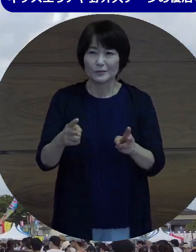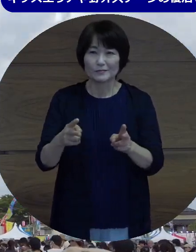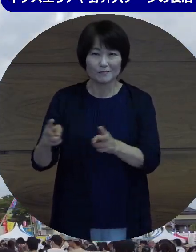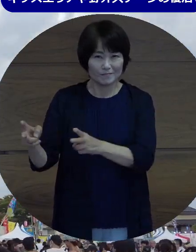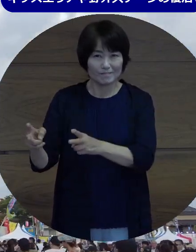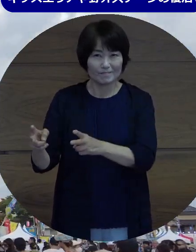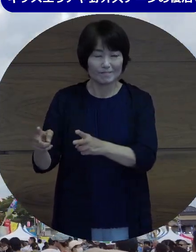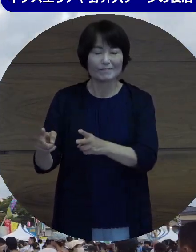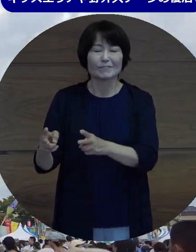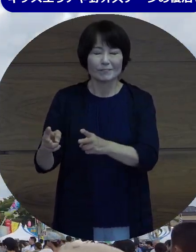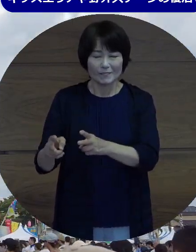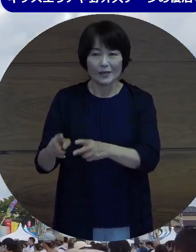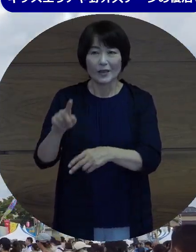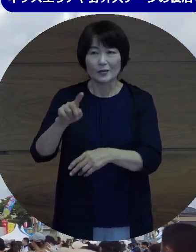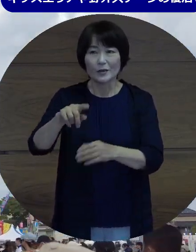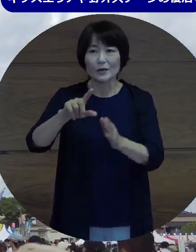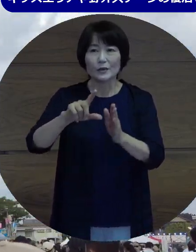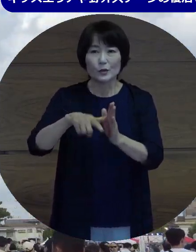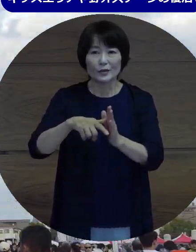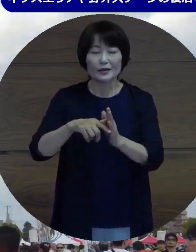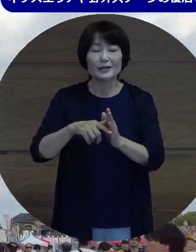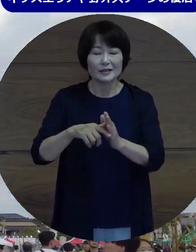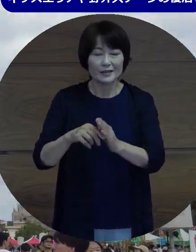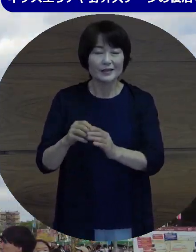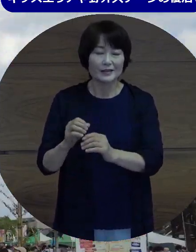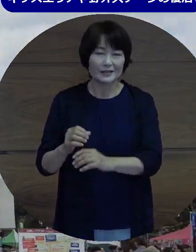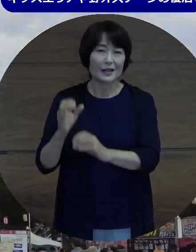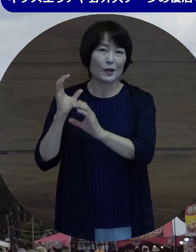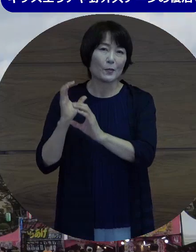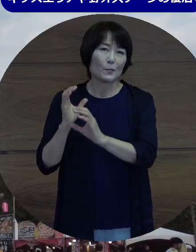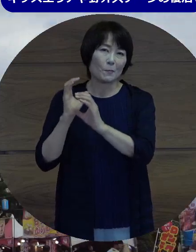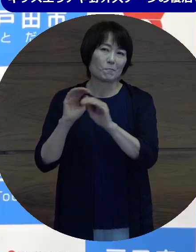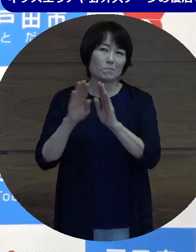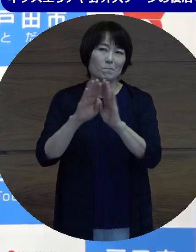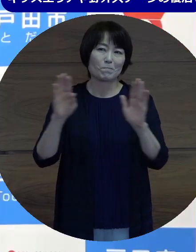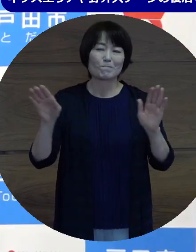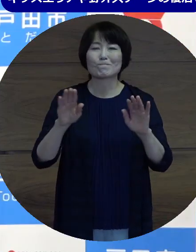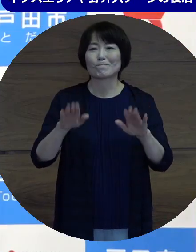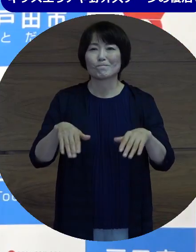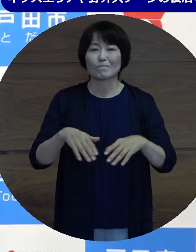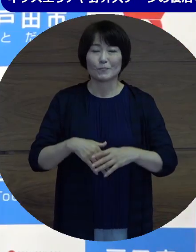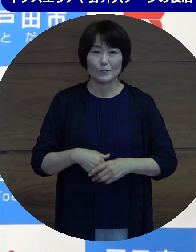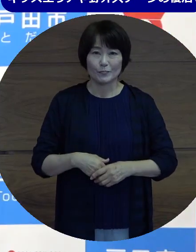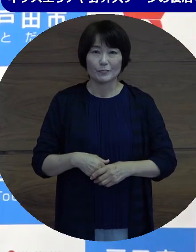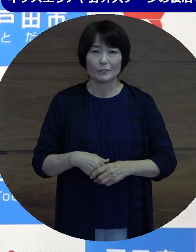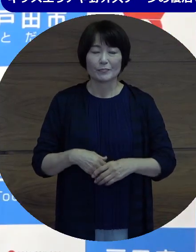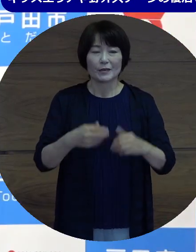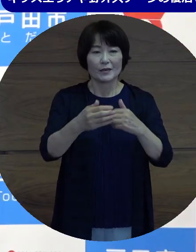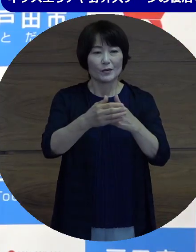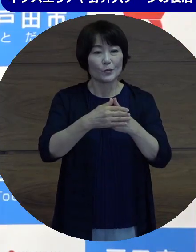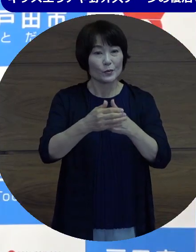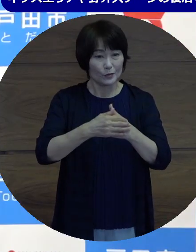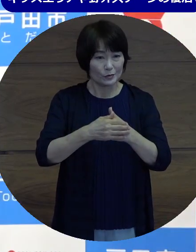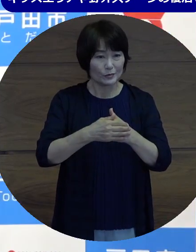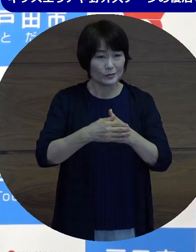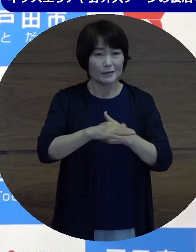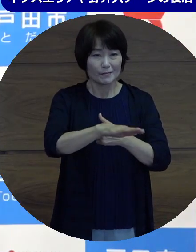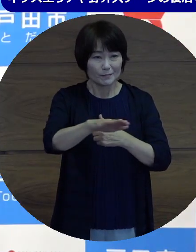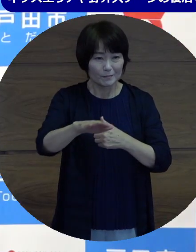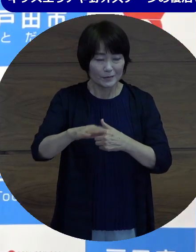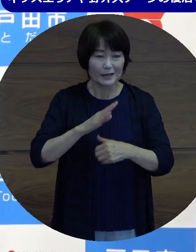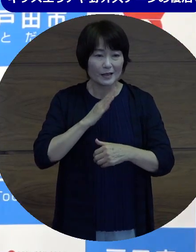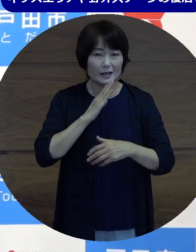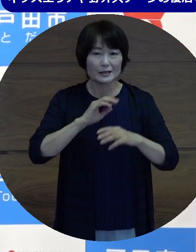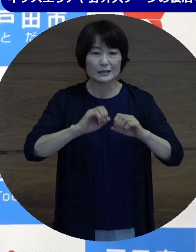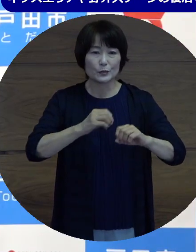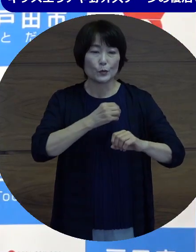で、祭りを開催することができました。ご協力をいただきました実行委